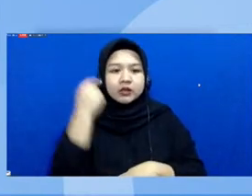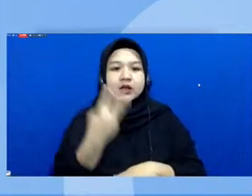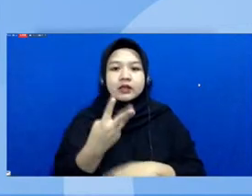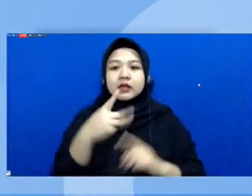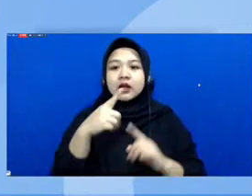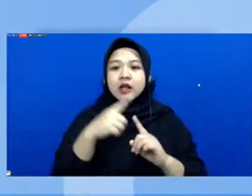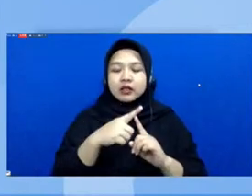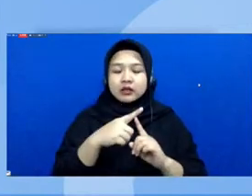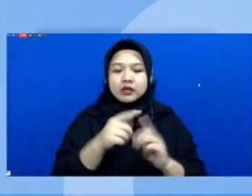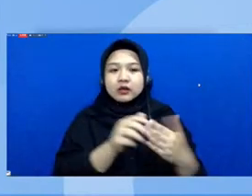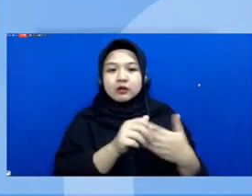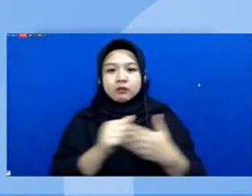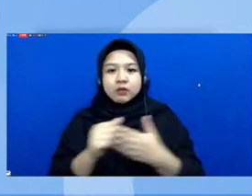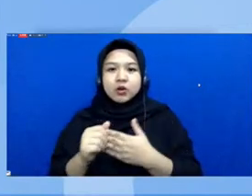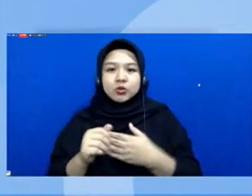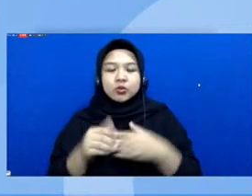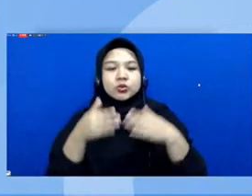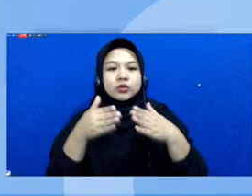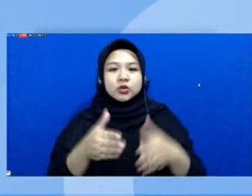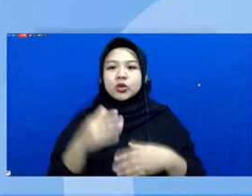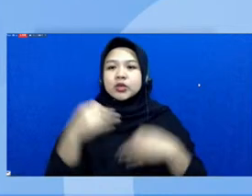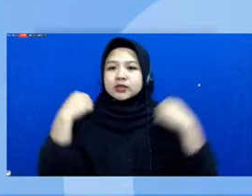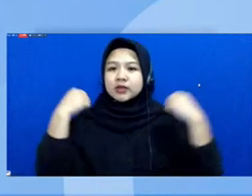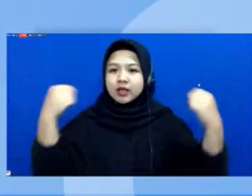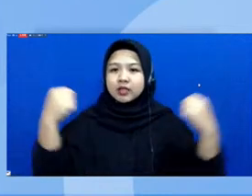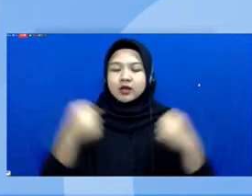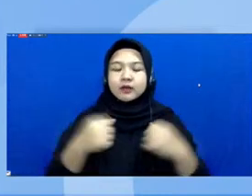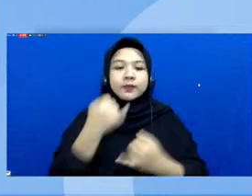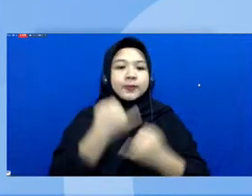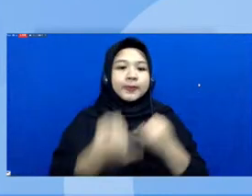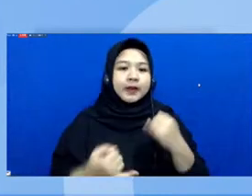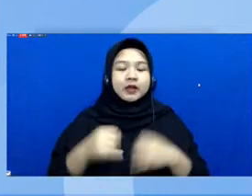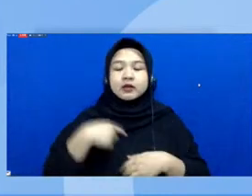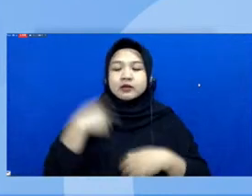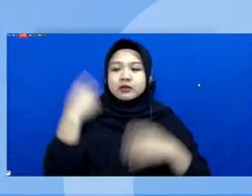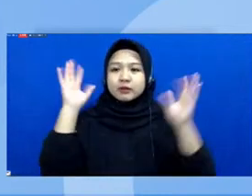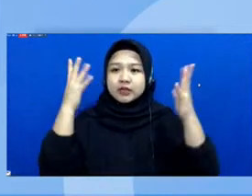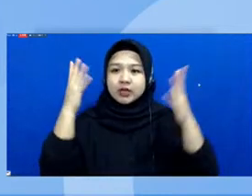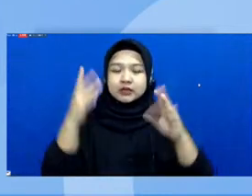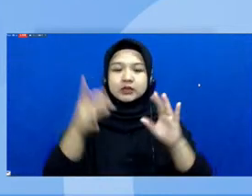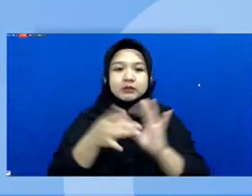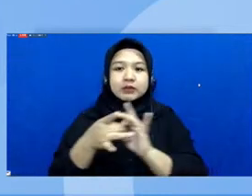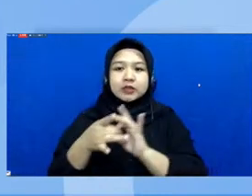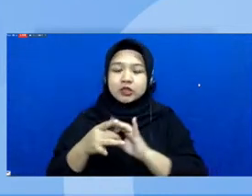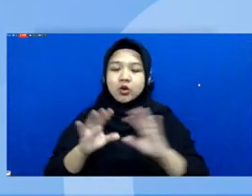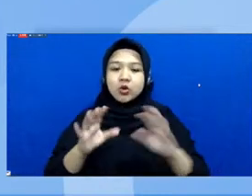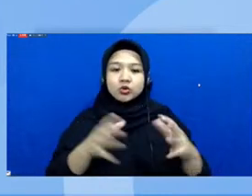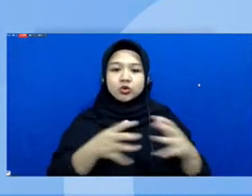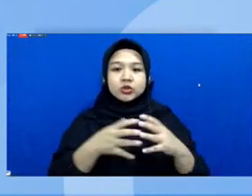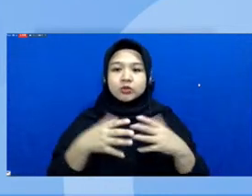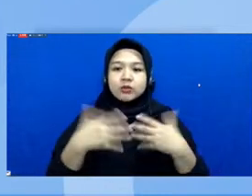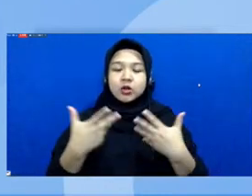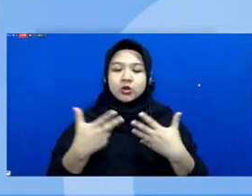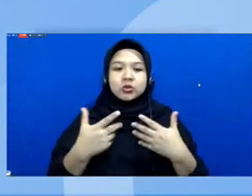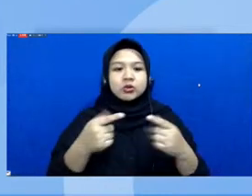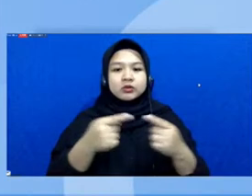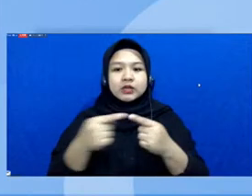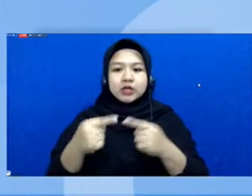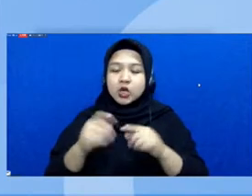yang dipandu oleh sektor kesehatan. Terakhir, aspirasi kami, para mitra konsorsium dan jejaring organisasi masyarakat